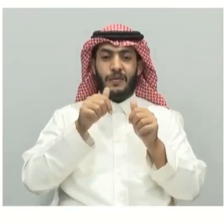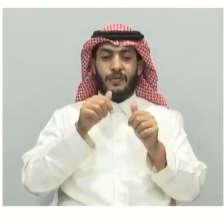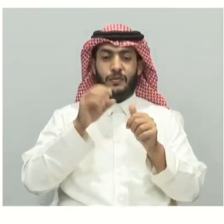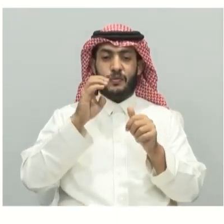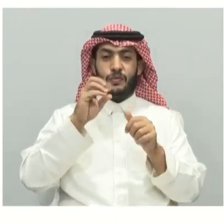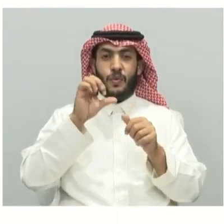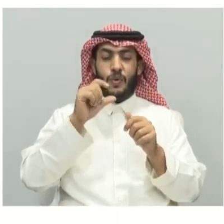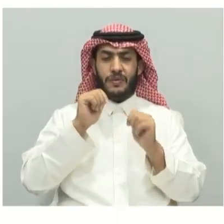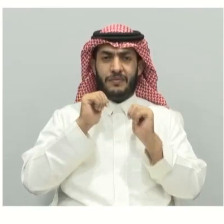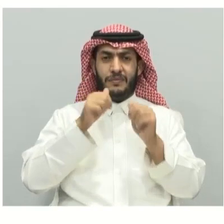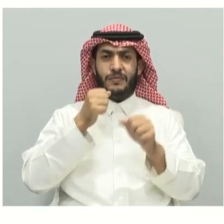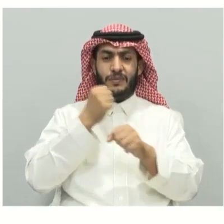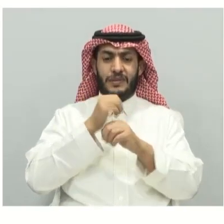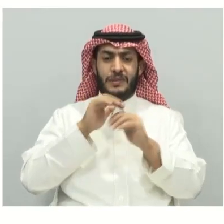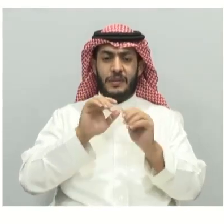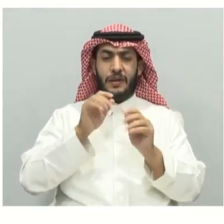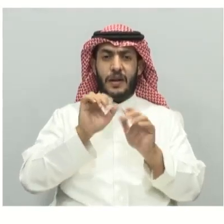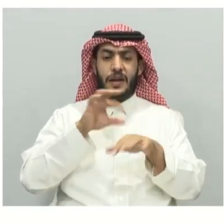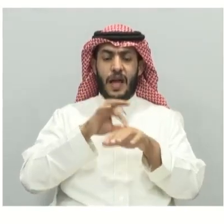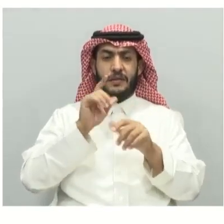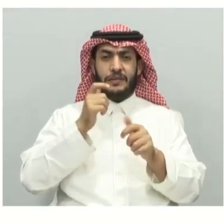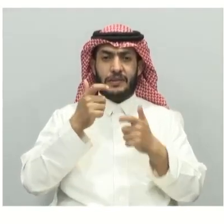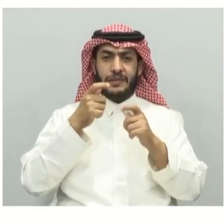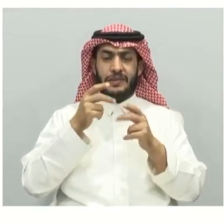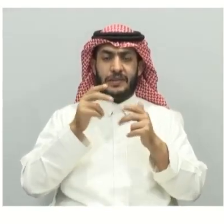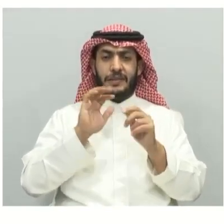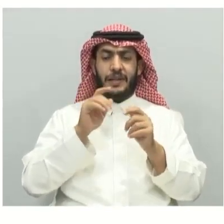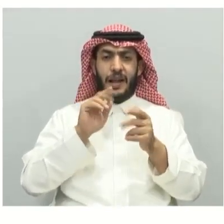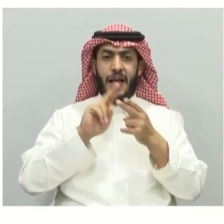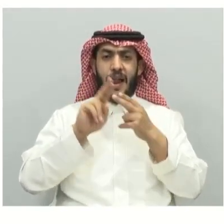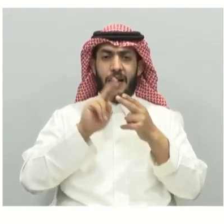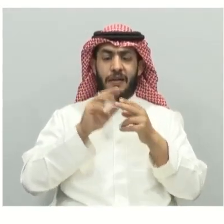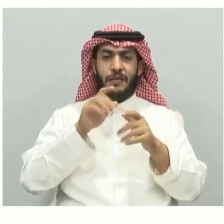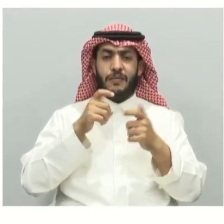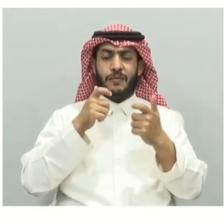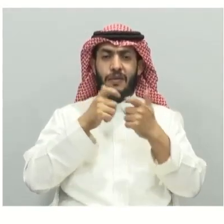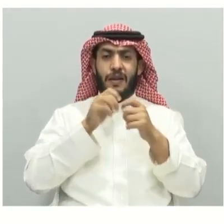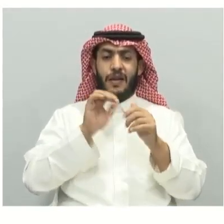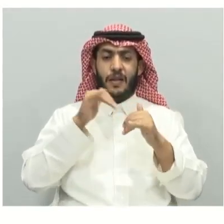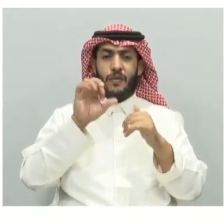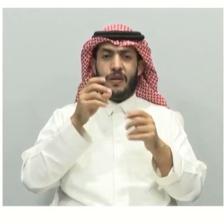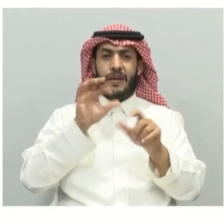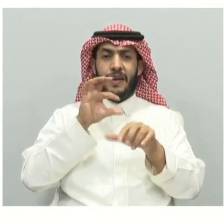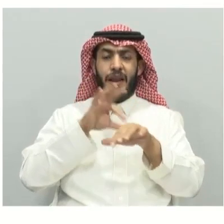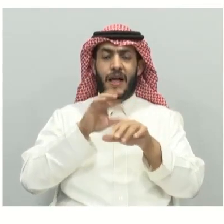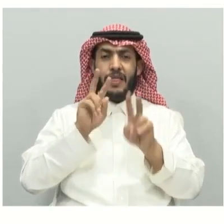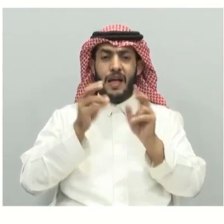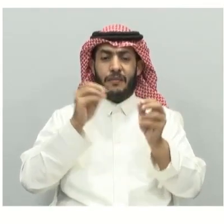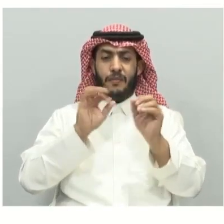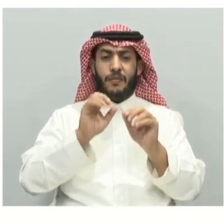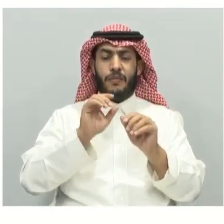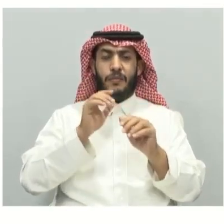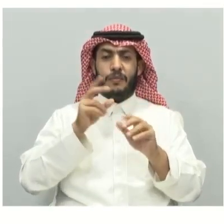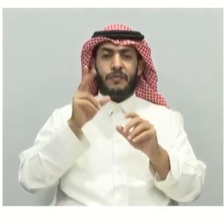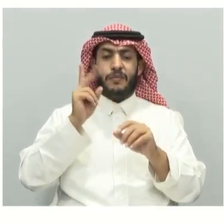الائمه حيث بذل ائمه النقد جهودا كبيره لمحاربه الوضع وفضح الوضاعين